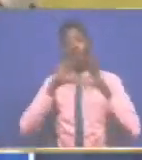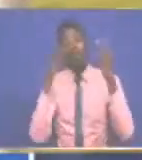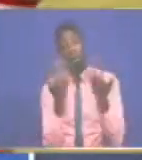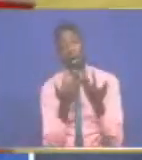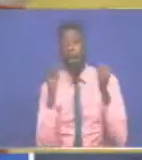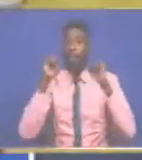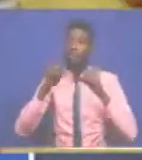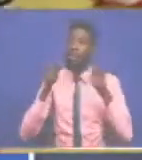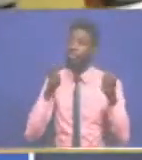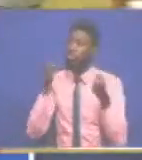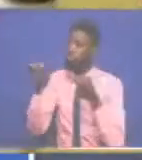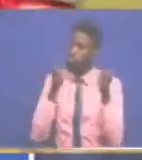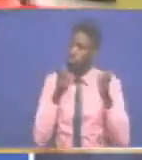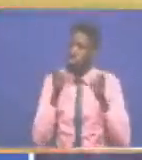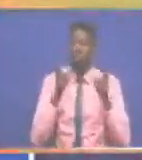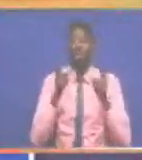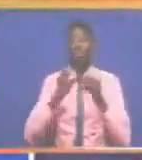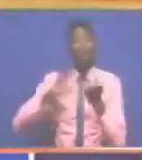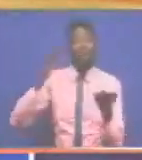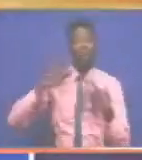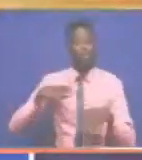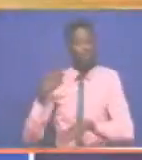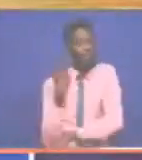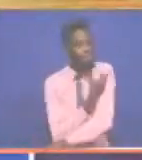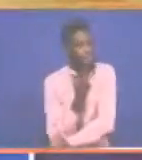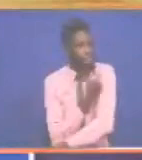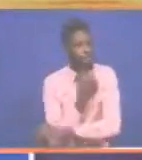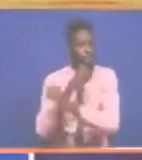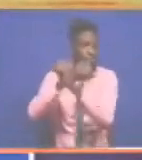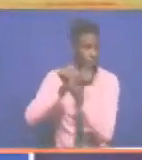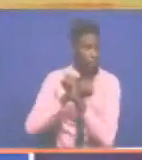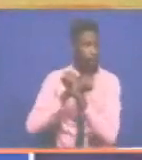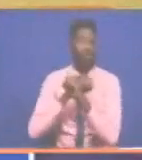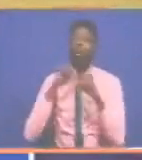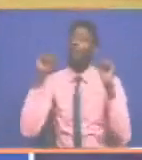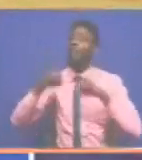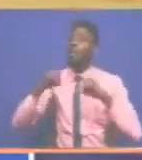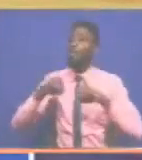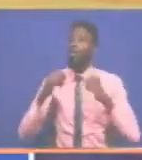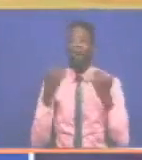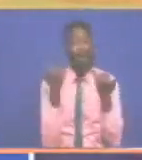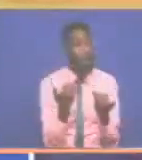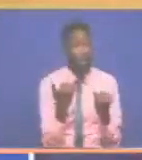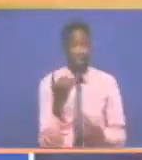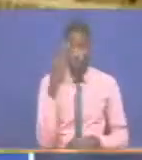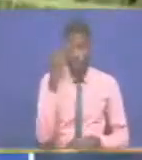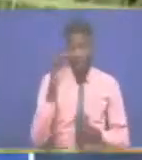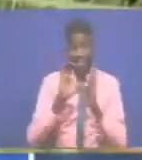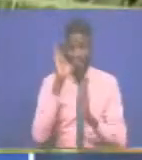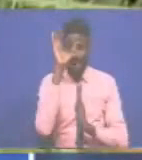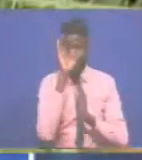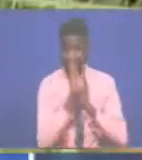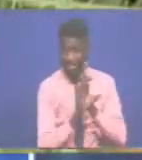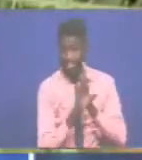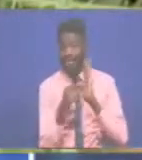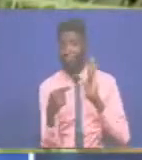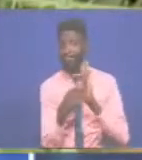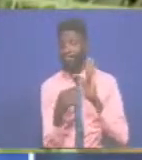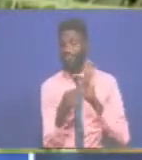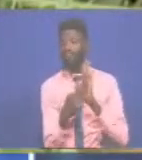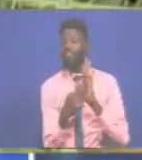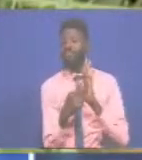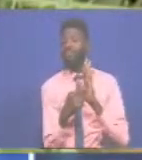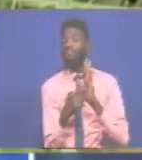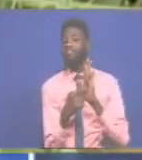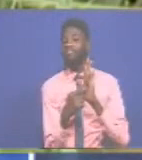or vaccinate as many people as possible, so that now the, because the calendar is tentative, so it's